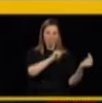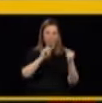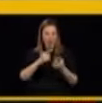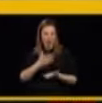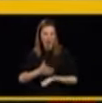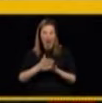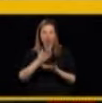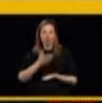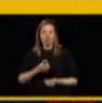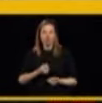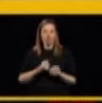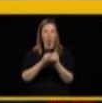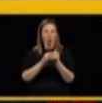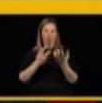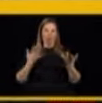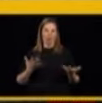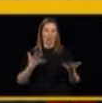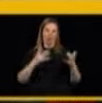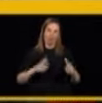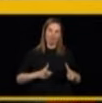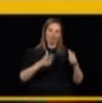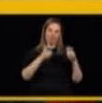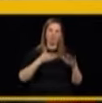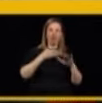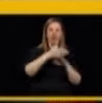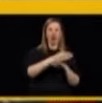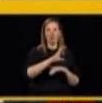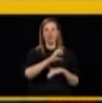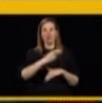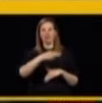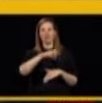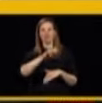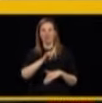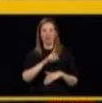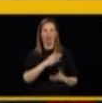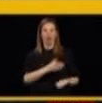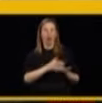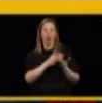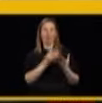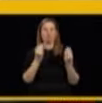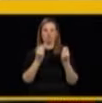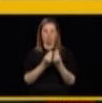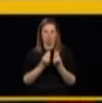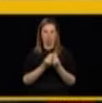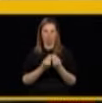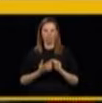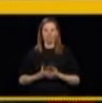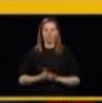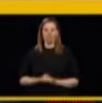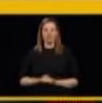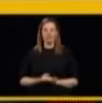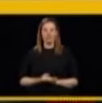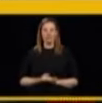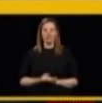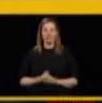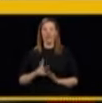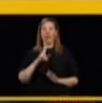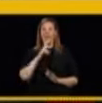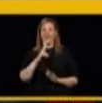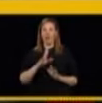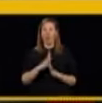donner un coup de main dans les CHSLD. Ça va nous aider beaucoup. Évidemment, ça va être un gros